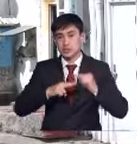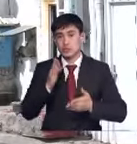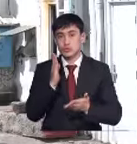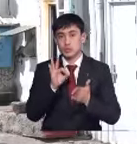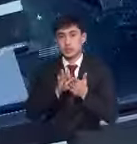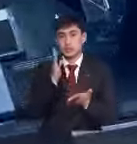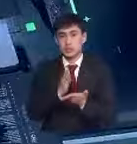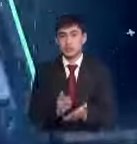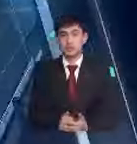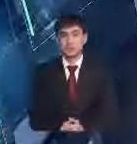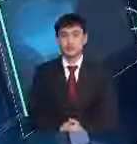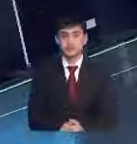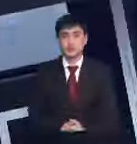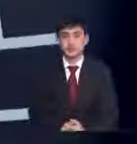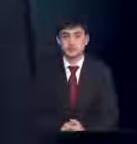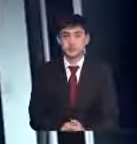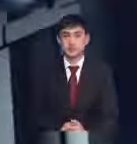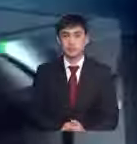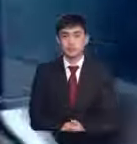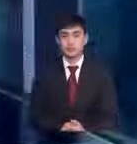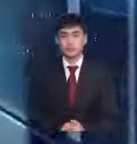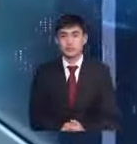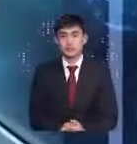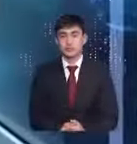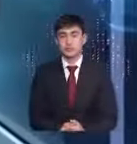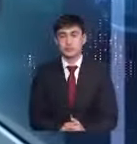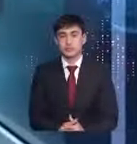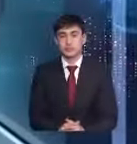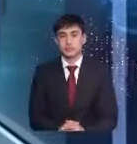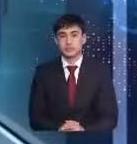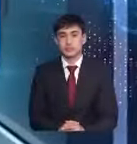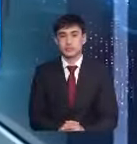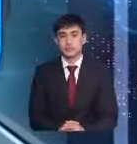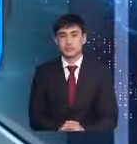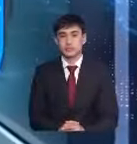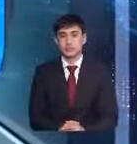көзделіп отыр. Ақбота Оралғызы, Бекжан Кенжебай, Жетісу арнасы, Алматы облысынан.